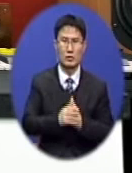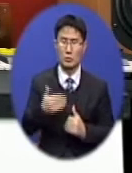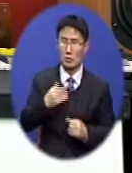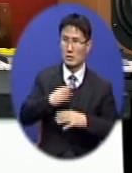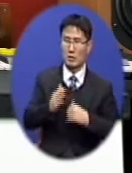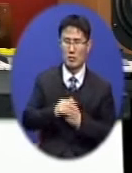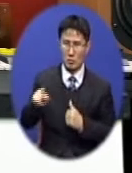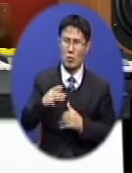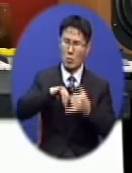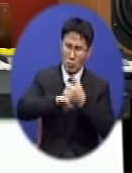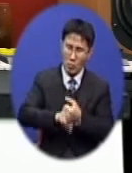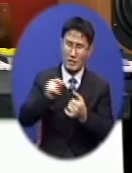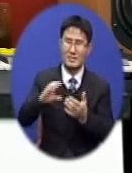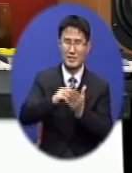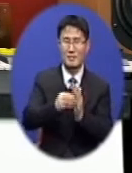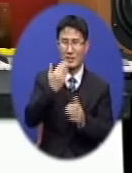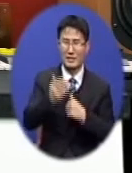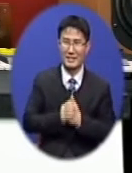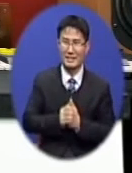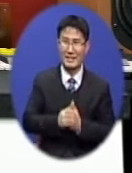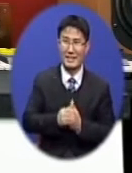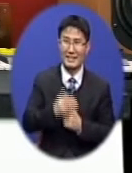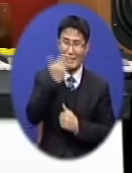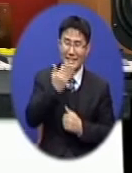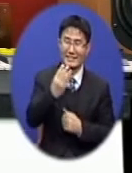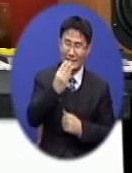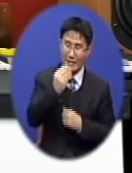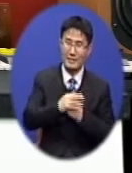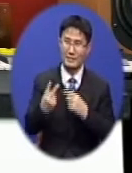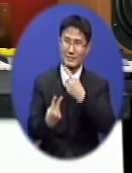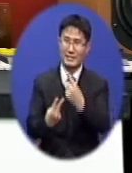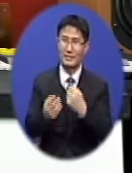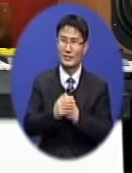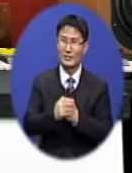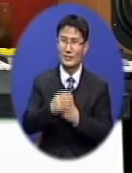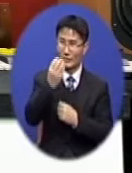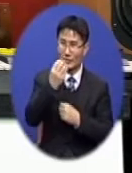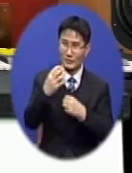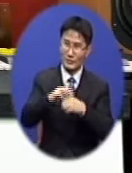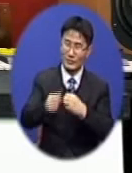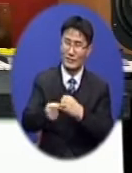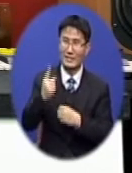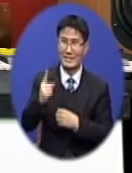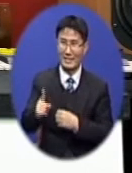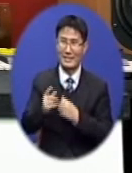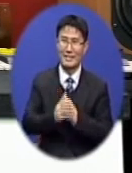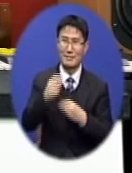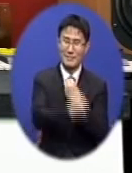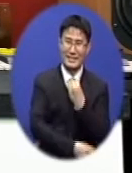저도 집에 가서 꼭 그렇게 먹을 거예요. 단감 2분의 1개, 네. 그리고 귤 하나, 그리고 바나나 2분의 1개. 네.